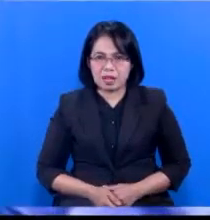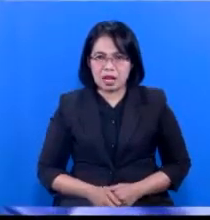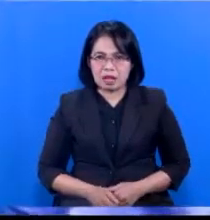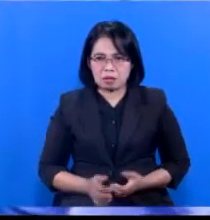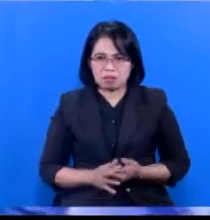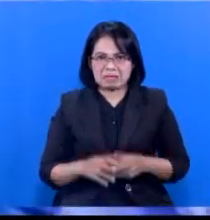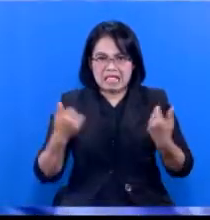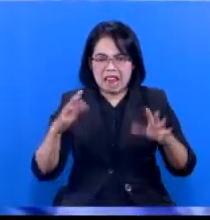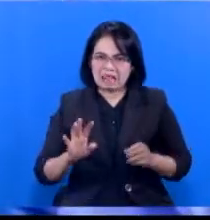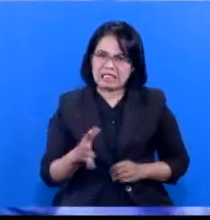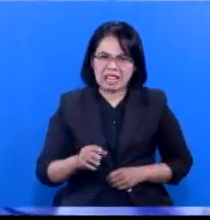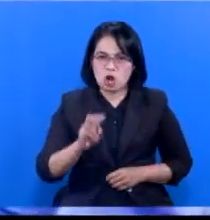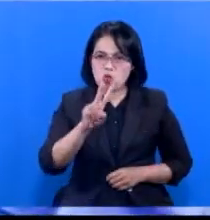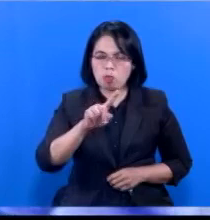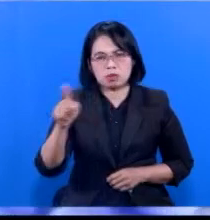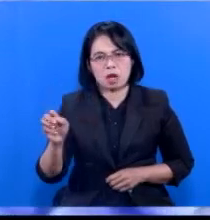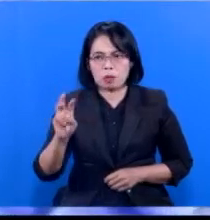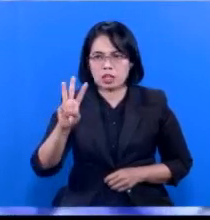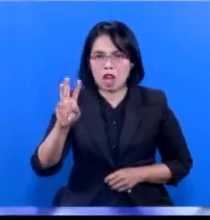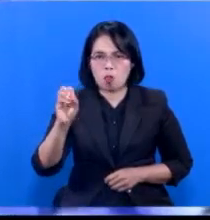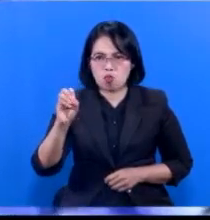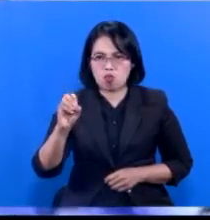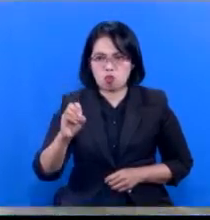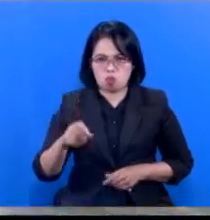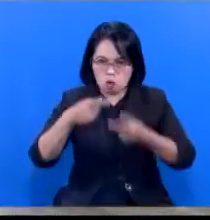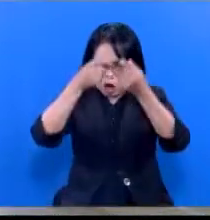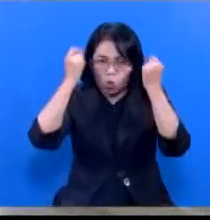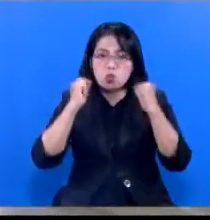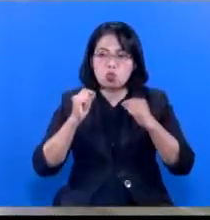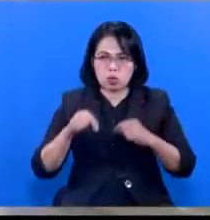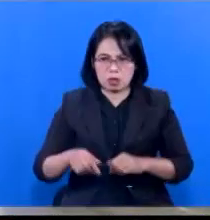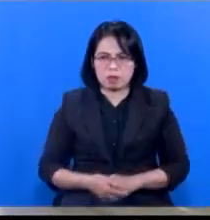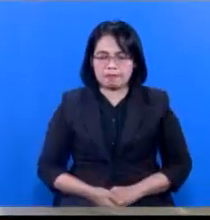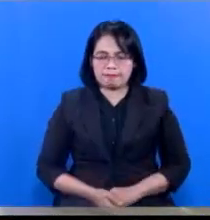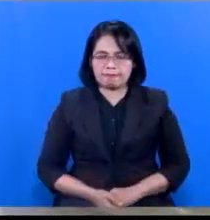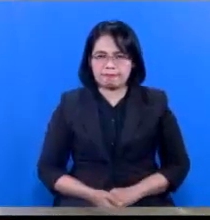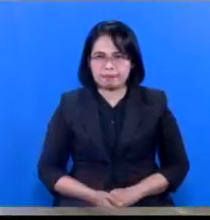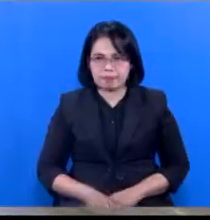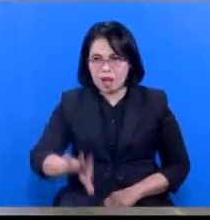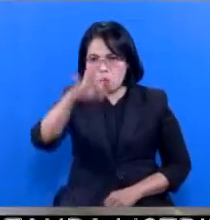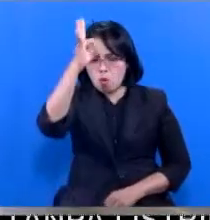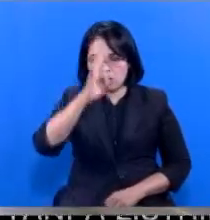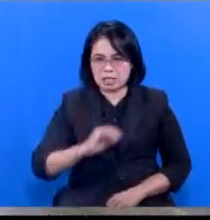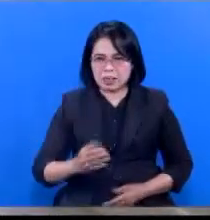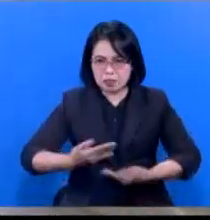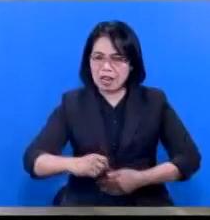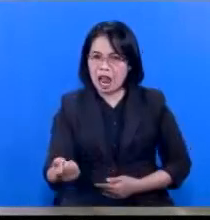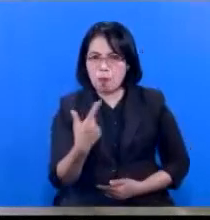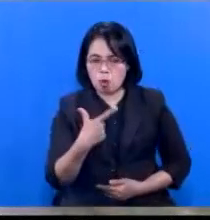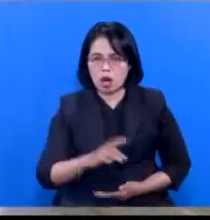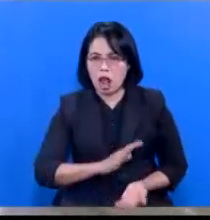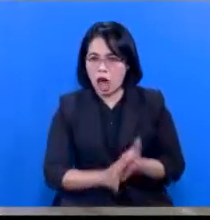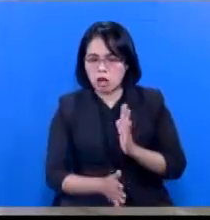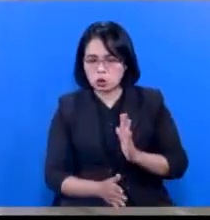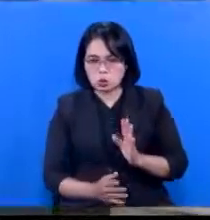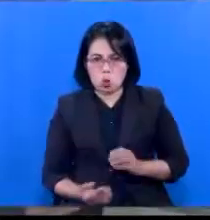sama hanger-hangernya, terus yang belakangnya sekitar 5 hangeran lah gitu. Polisi yang menerima laporan langsung melakukan olah tempat